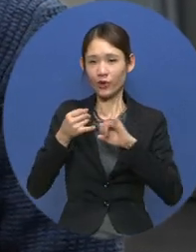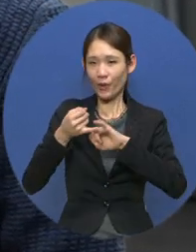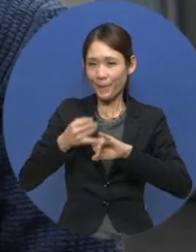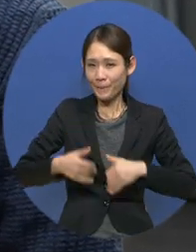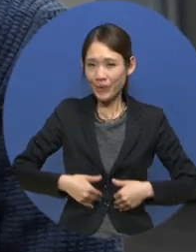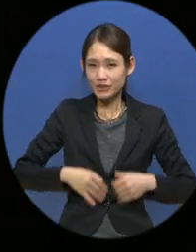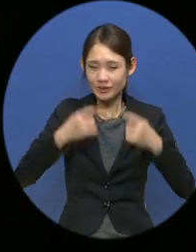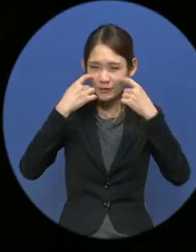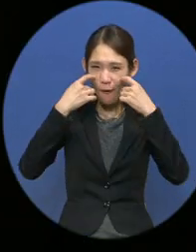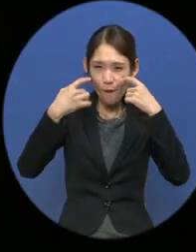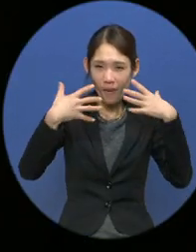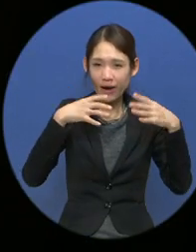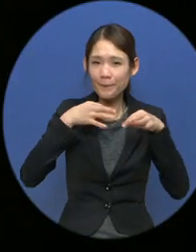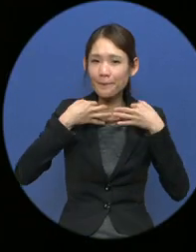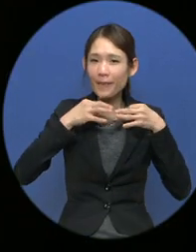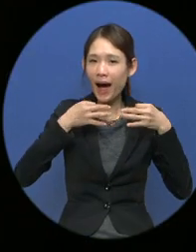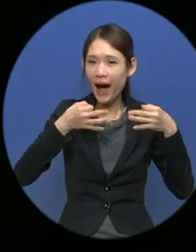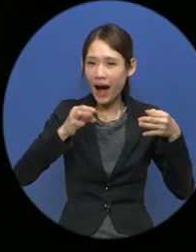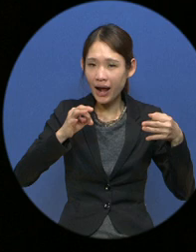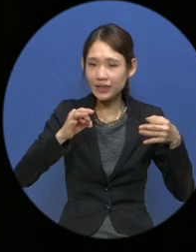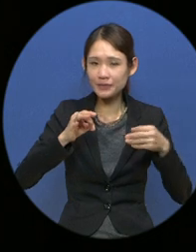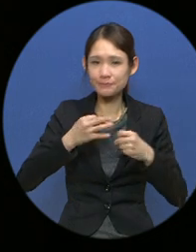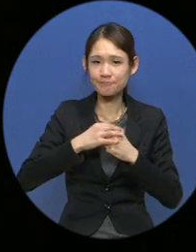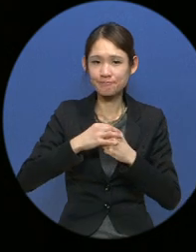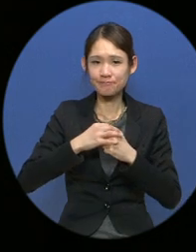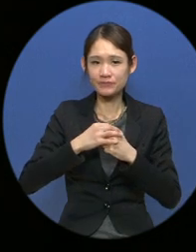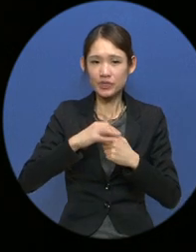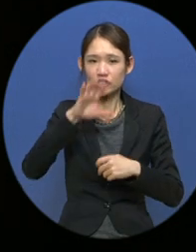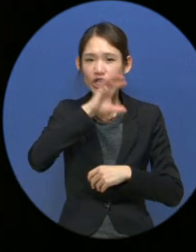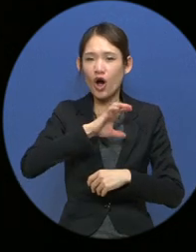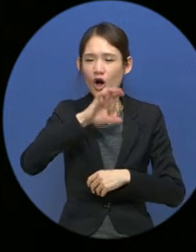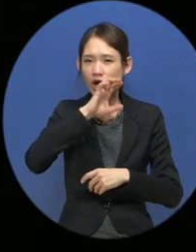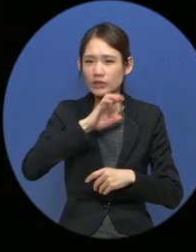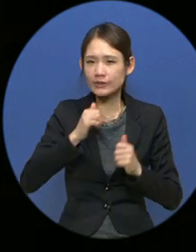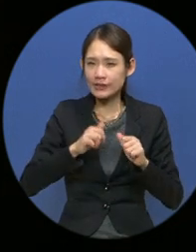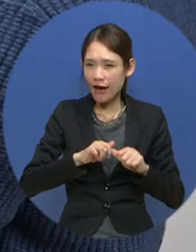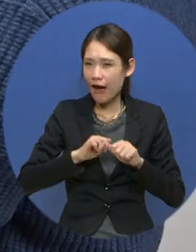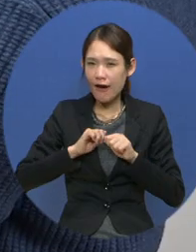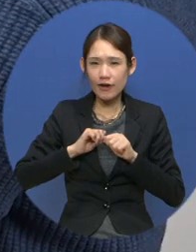정확한 발음과 발성을 위해 연습을 게을리하지 않는데요.